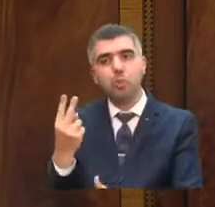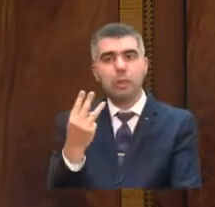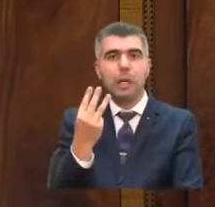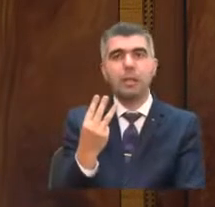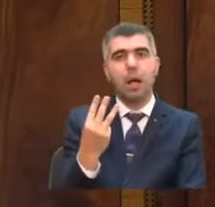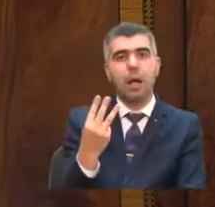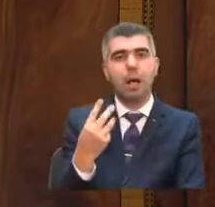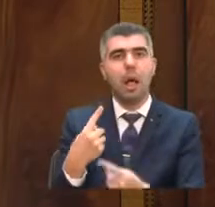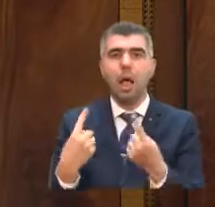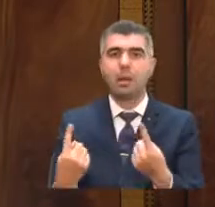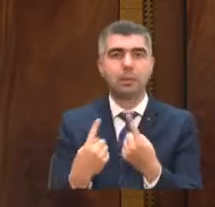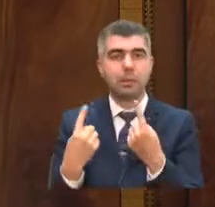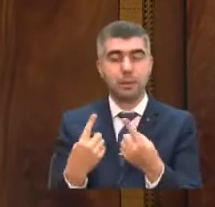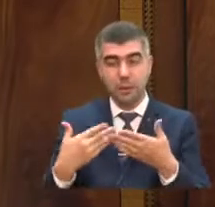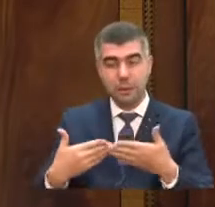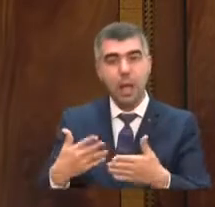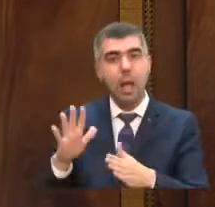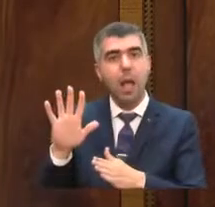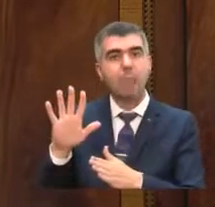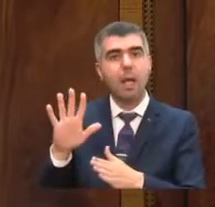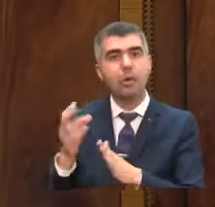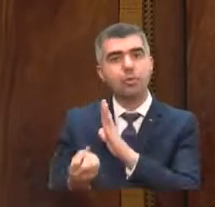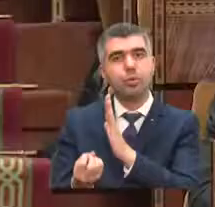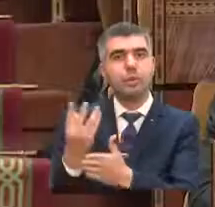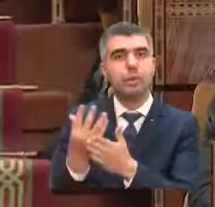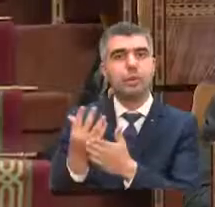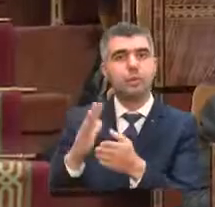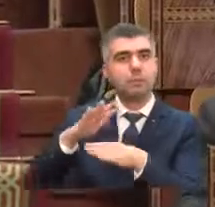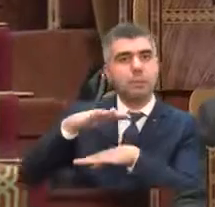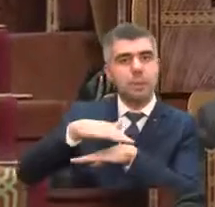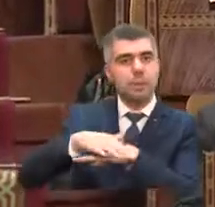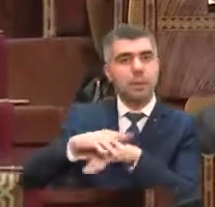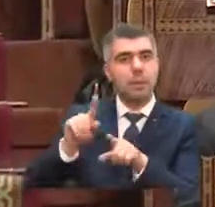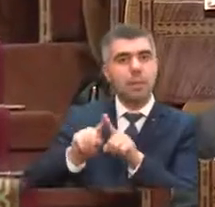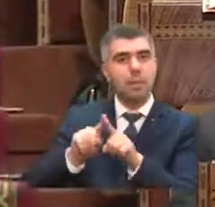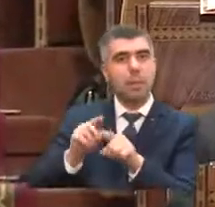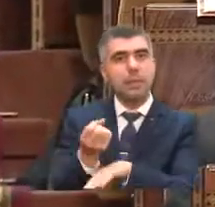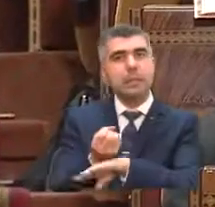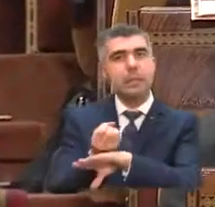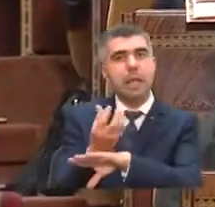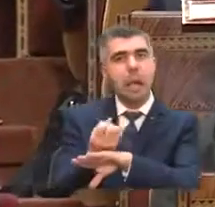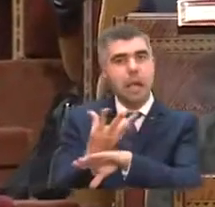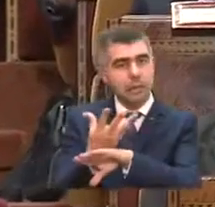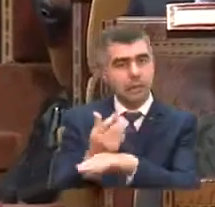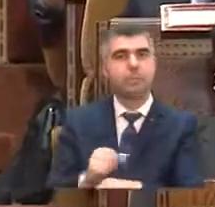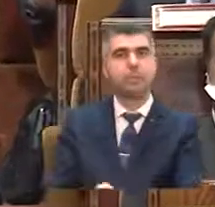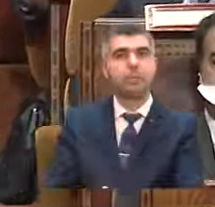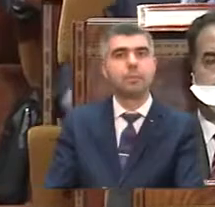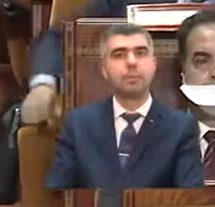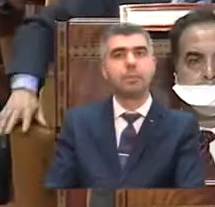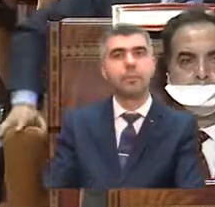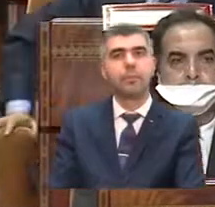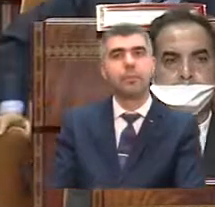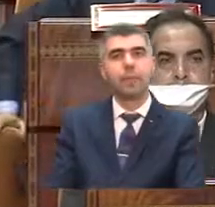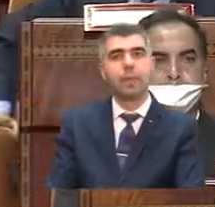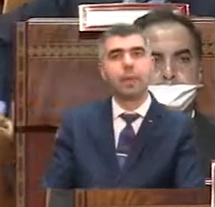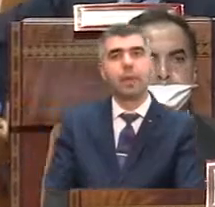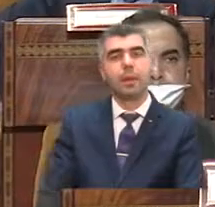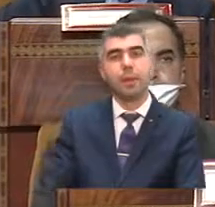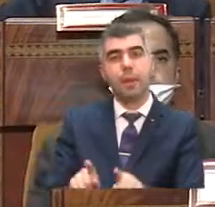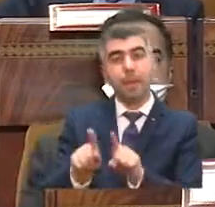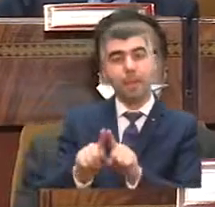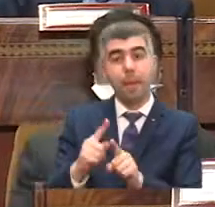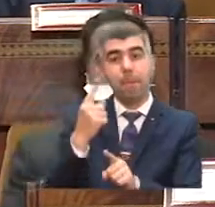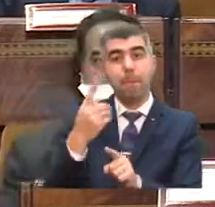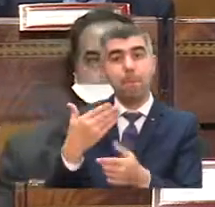لثلاثه. عندنا غيكون عندنا كليه البرنابستي قاسم موجه للساقي التعليه ديال السيد محمد الخامس اللي غنرفعوا المليار